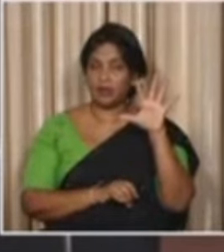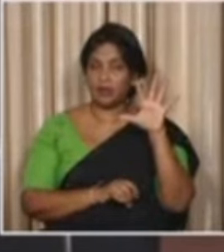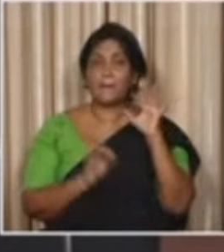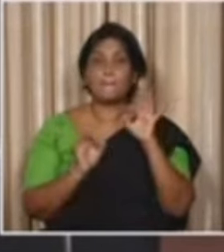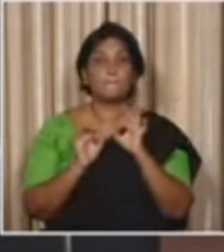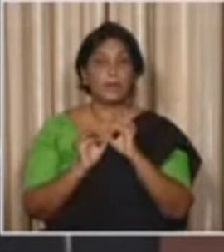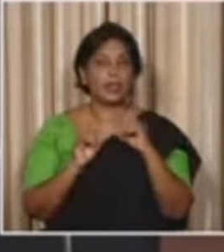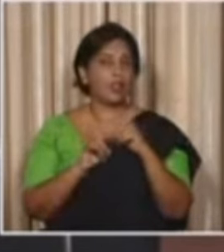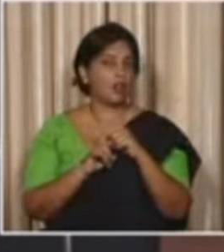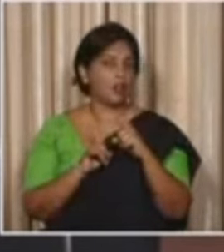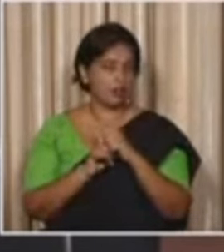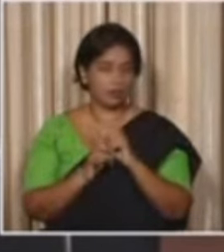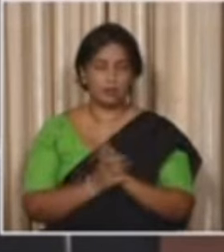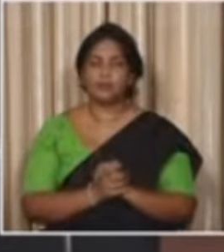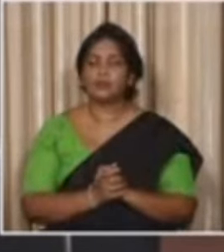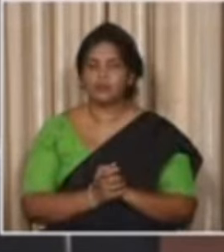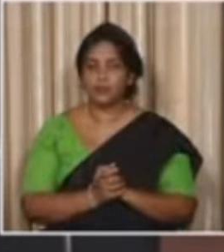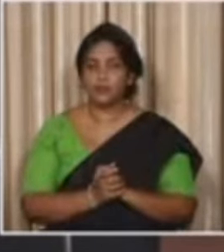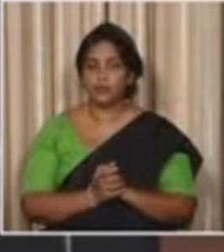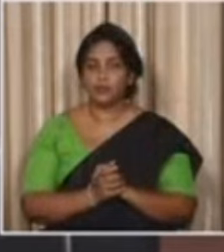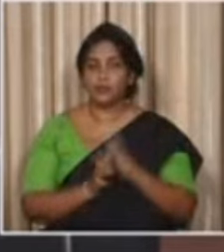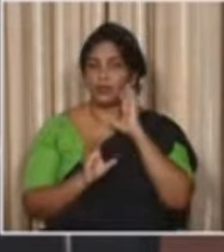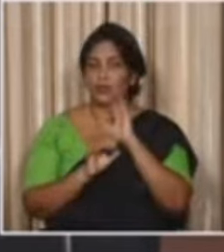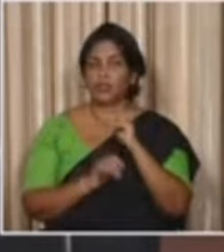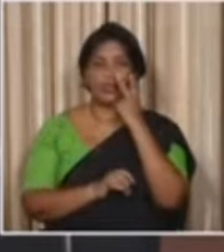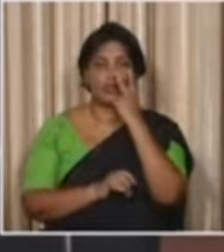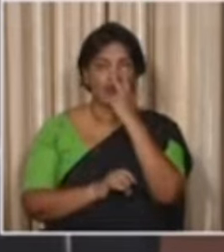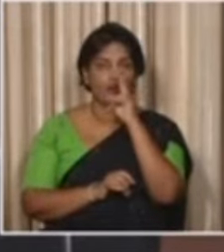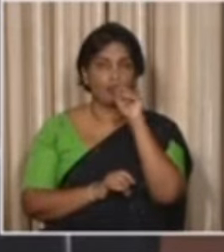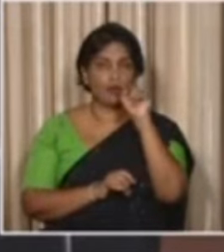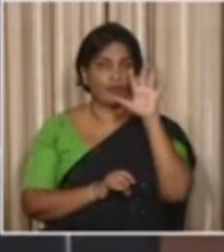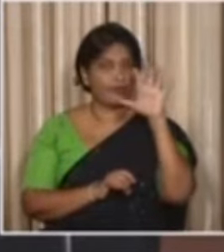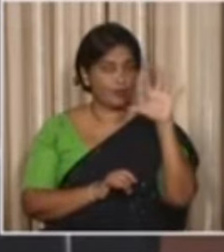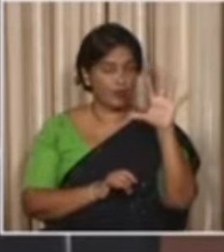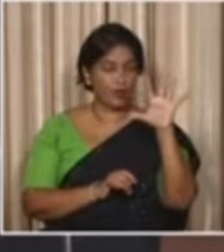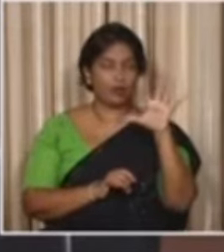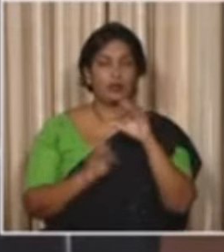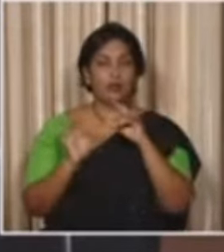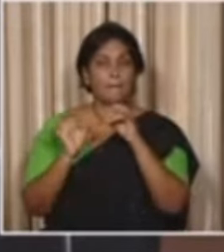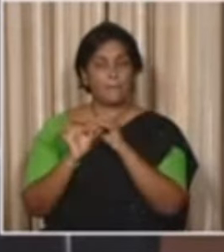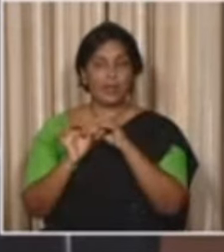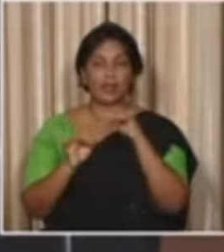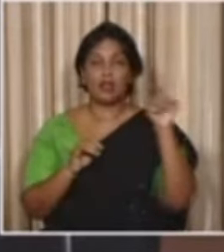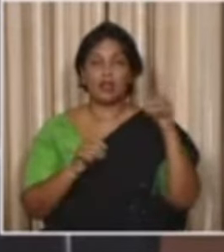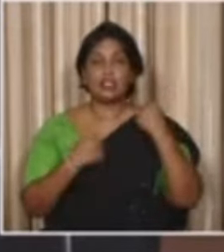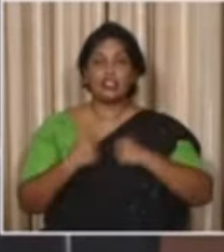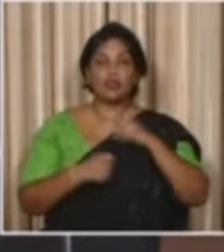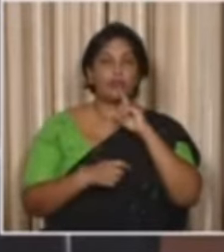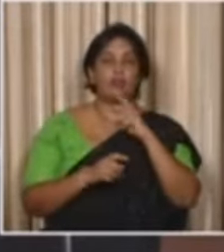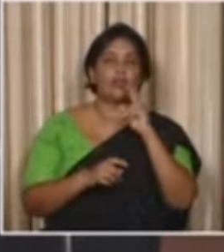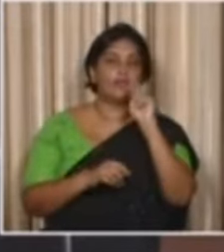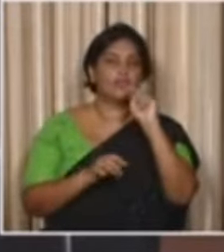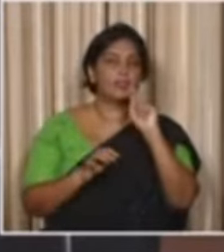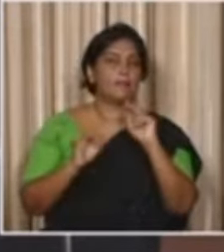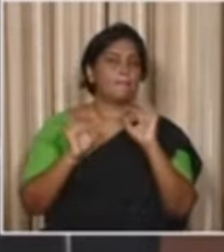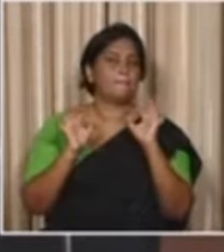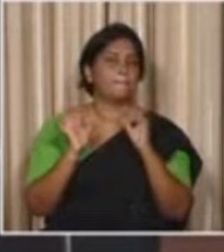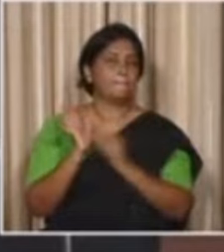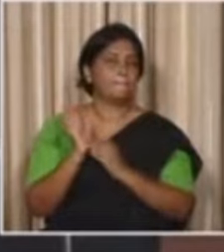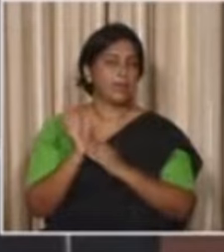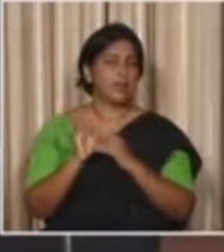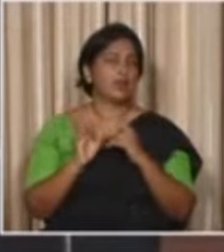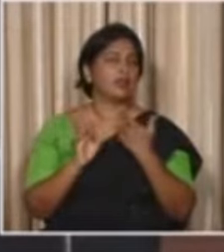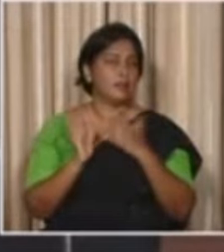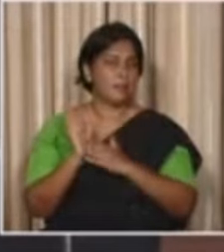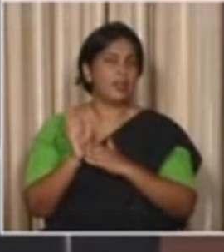billion dollars news letter එකේ තියලා 2.5 මෙතුමා කියනවා only 20 million dollars කියලා එදා තමයි අපි දැනගත්ත